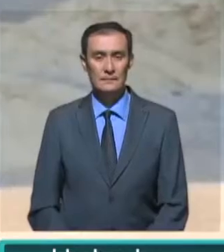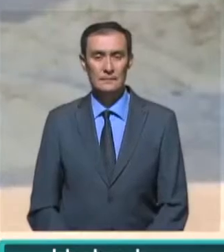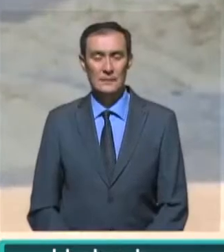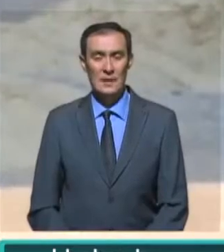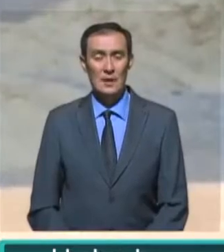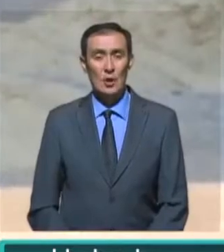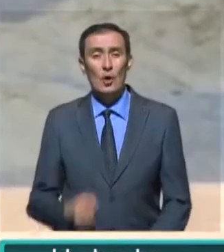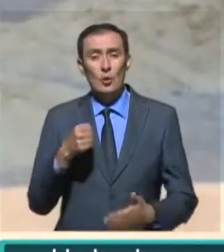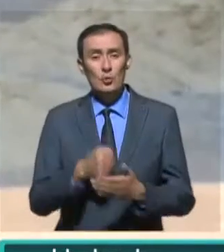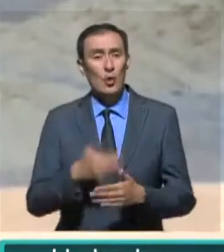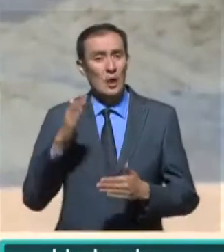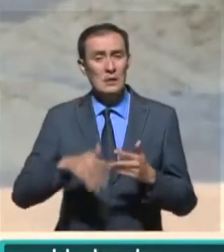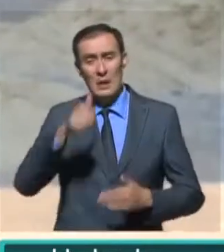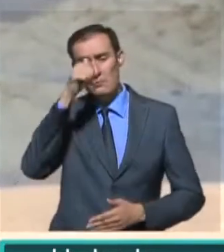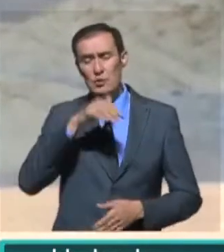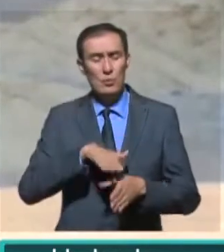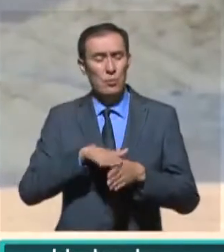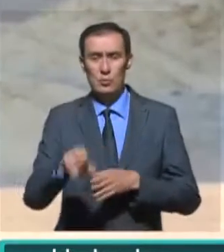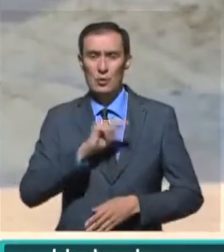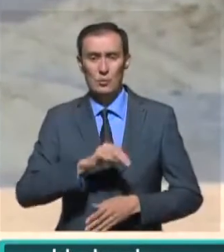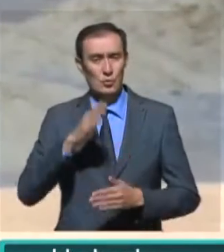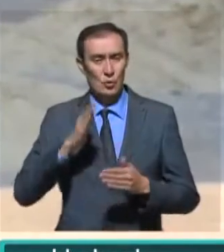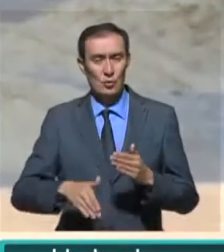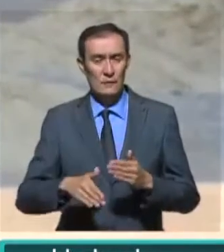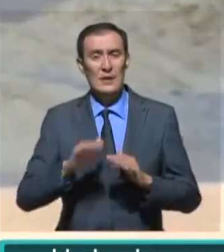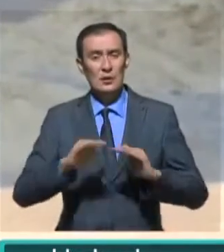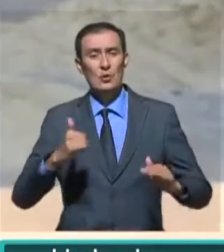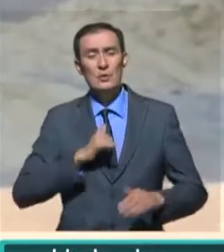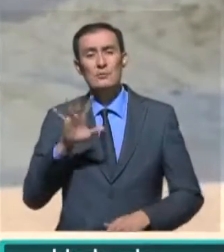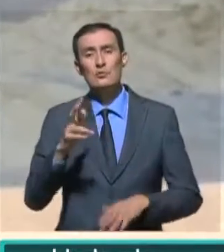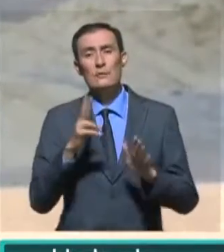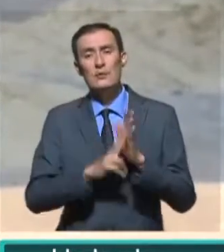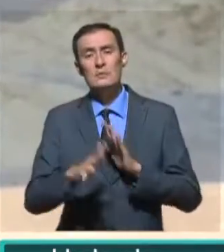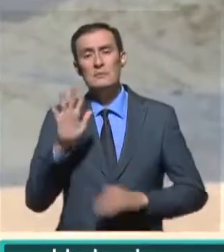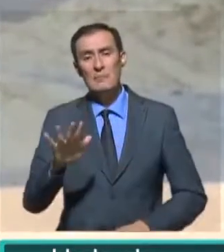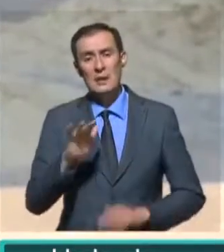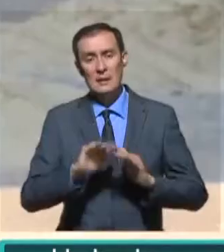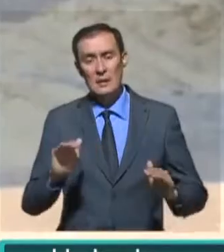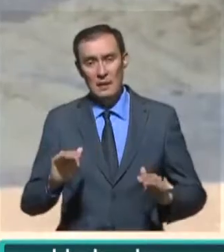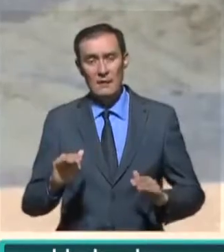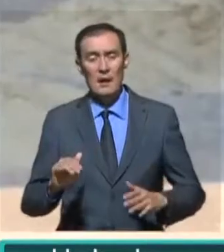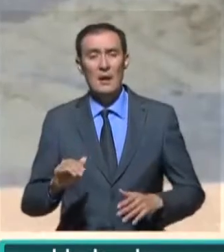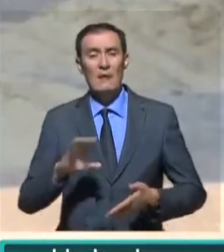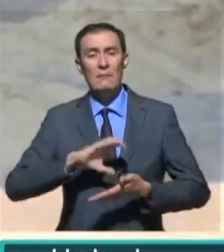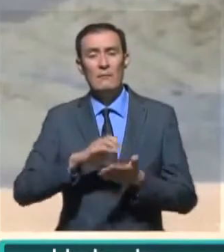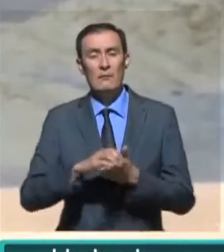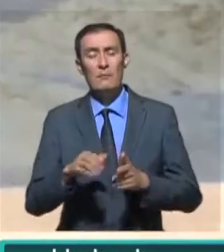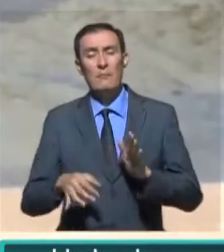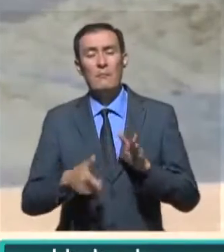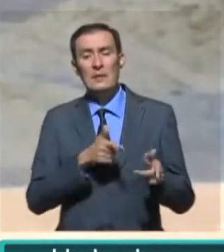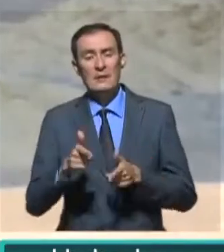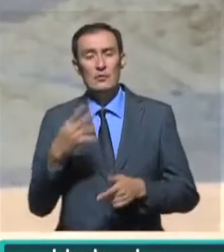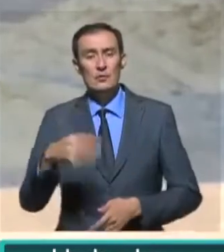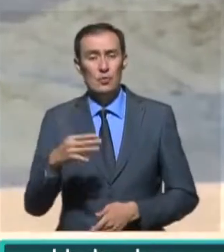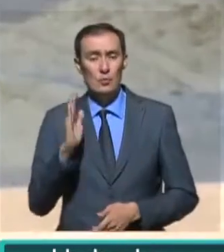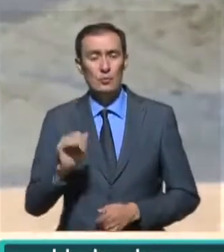До конца месяца все работы полностью завершат. Количество учащихся у нас 585, в подготовительных классах еще 40. Также в